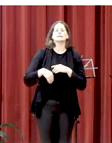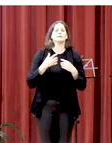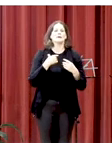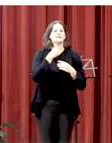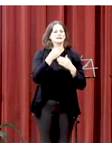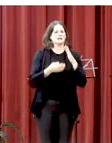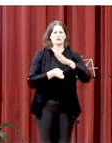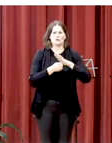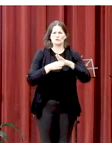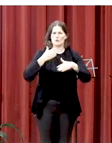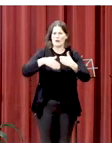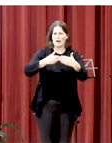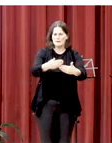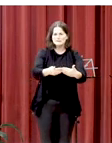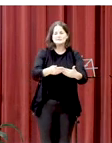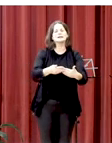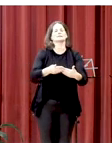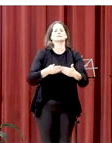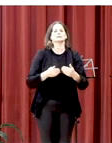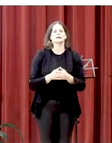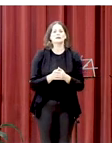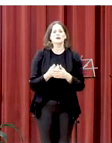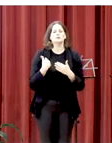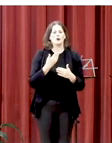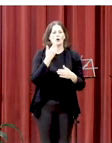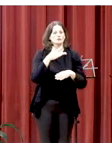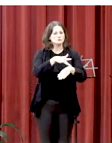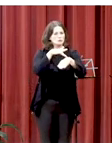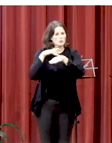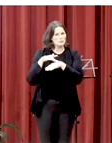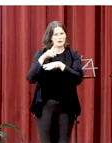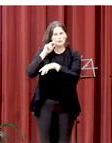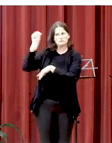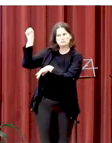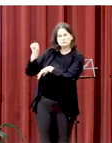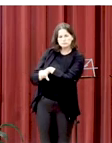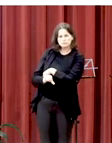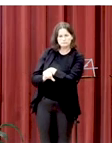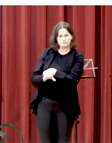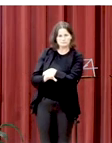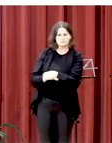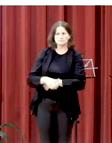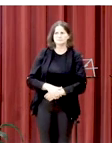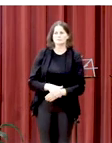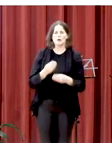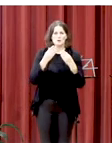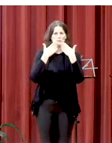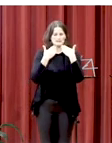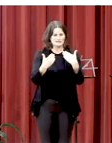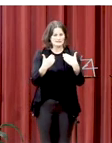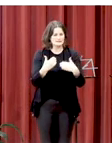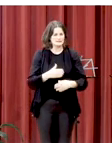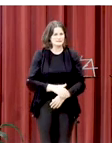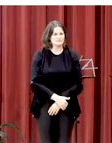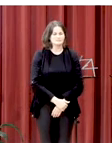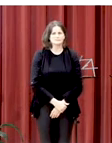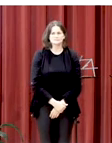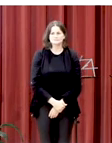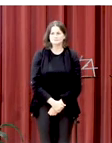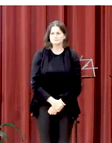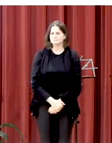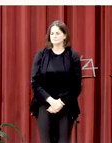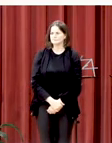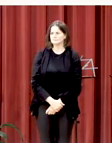continuar avançant cap al futur, us convido a visualitzar-ne el contingut. Moltes gràcies.